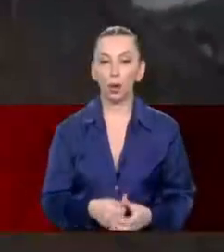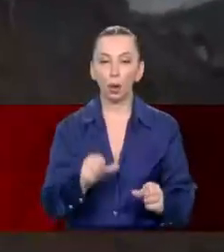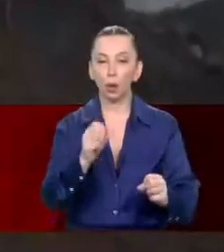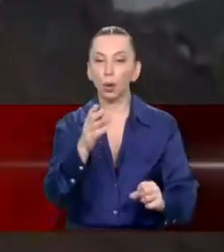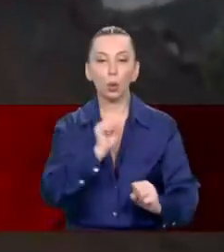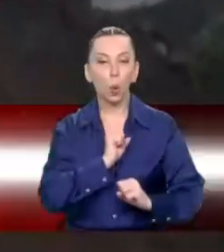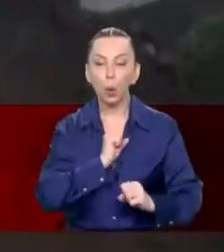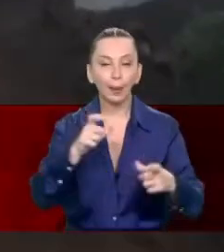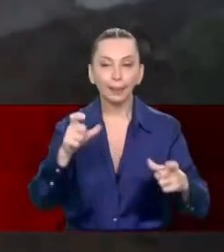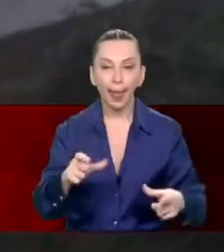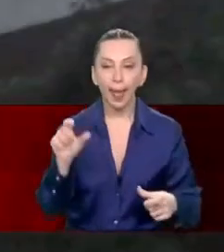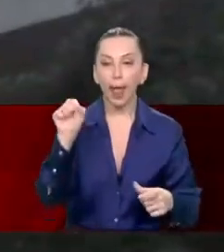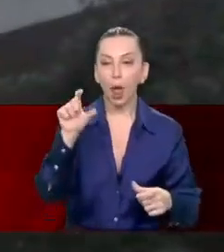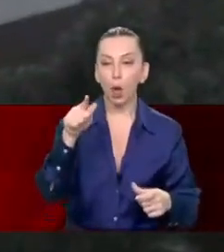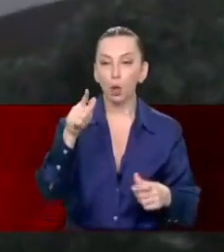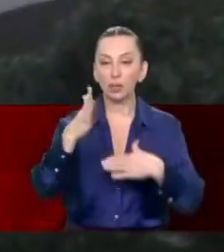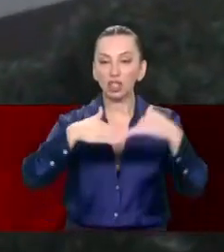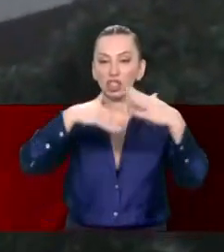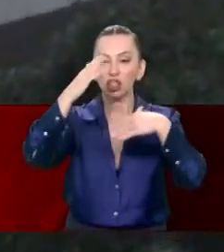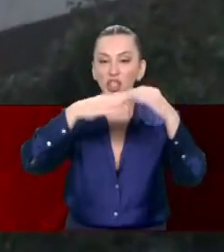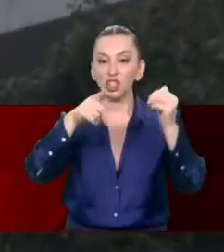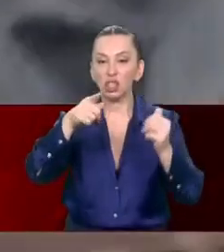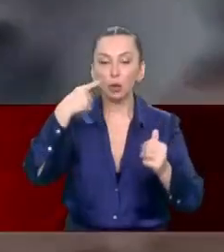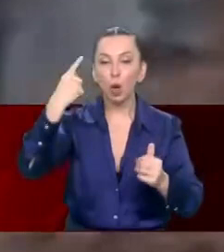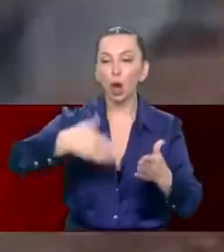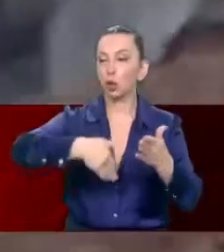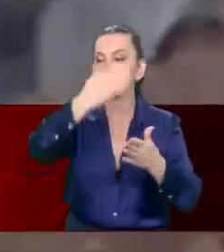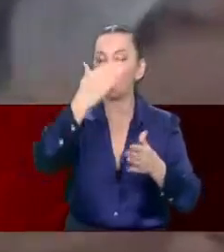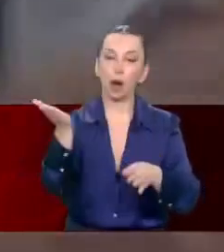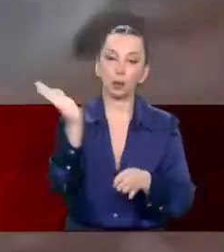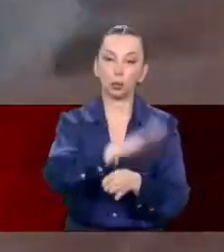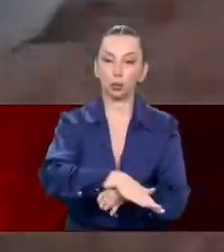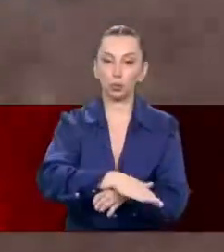Korkunun adresi Eyüp Sultan'dı. İnşaat alanında istinat duvarı çöktü.